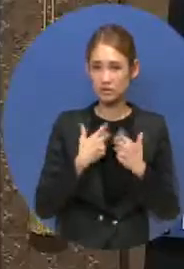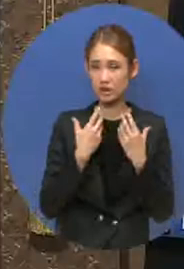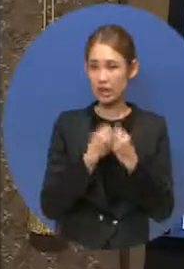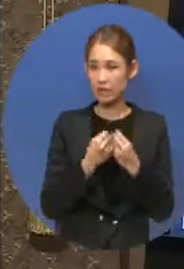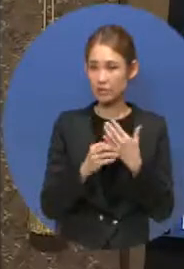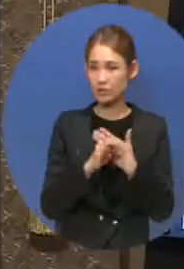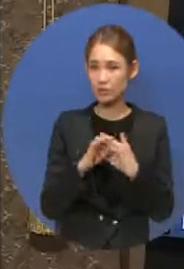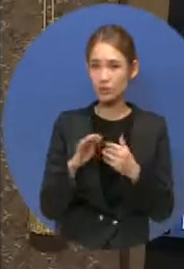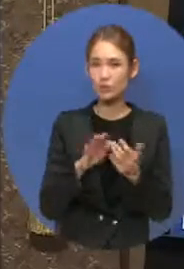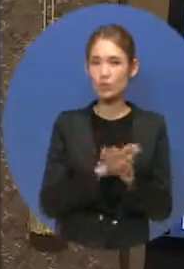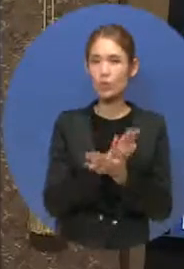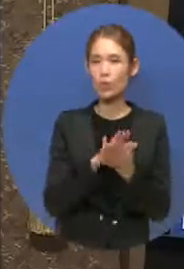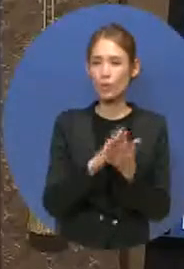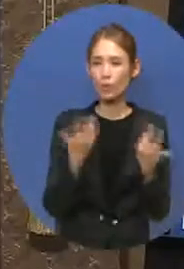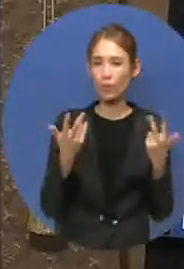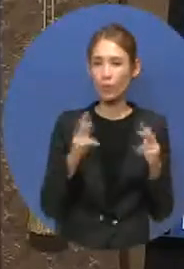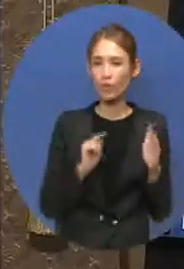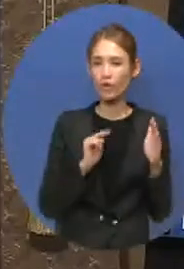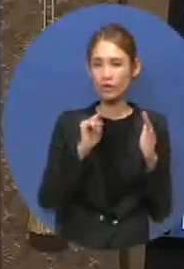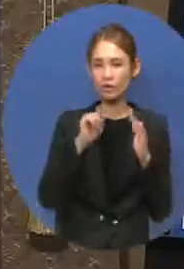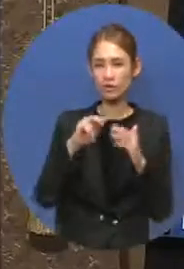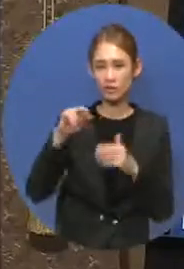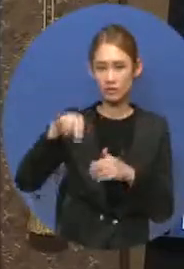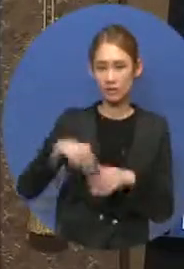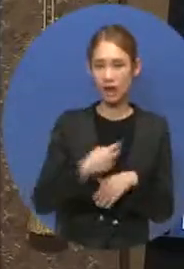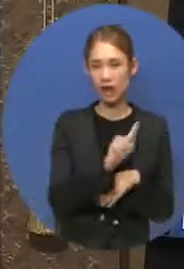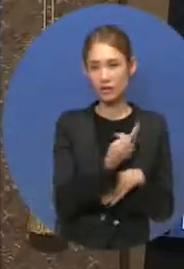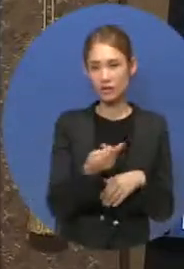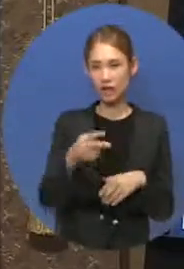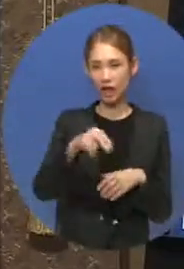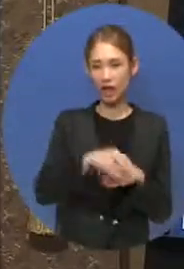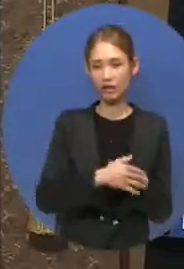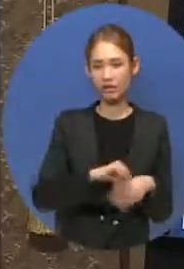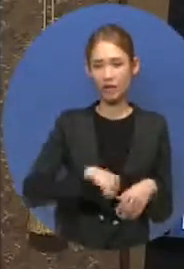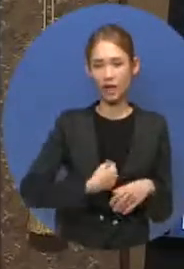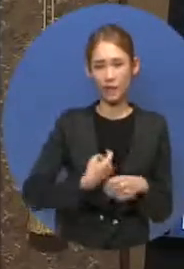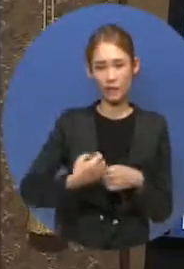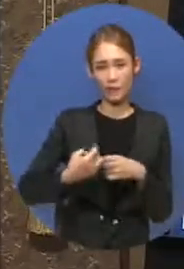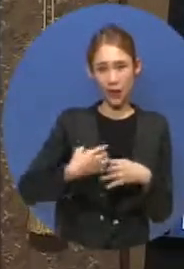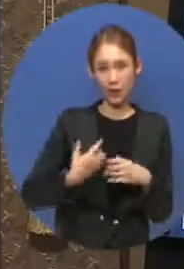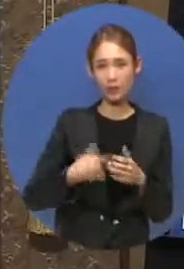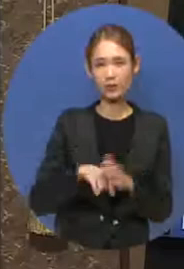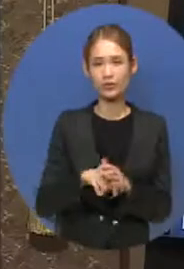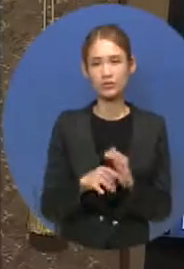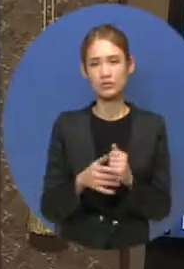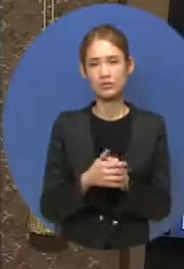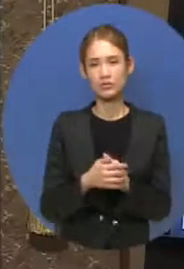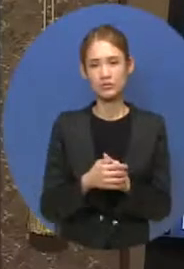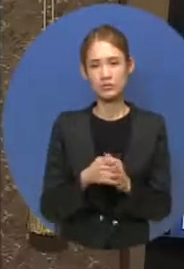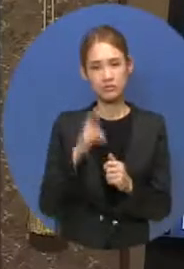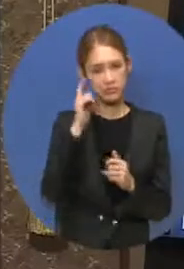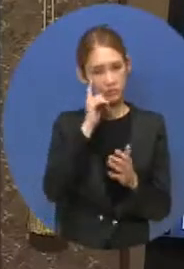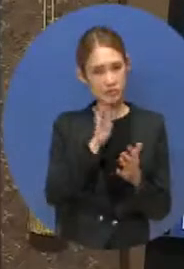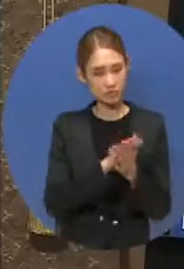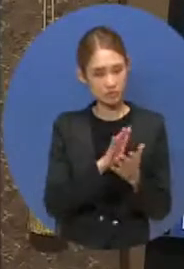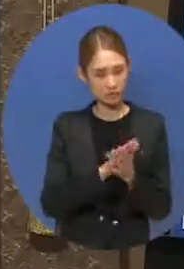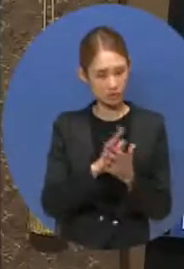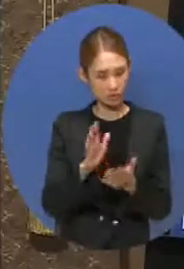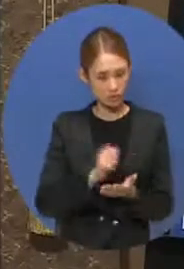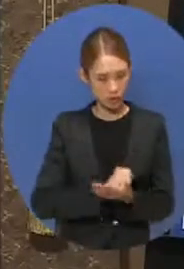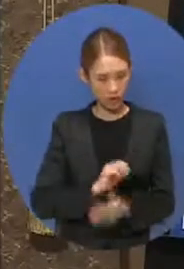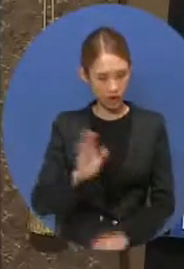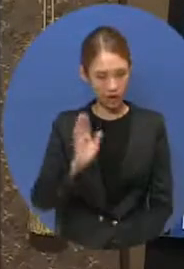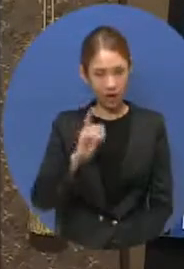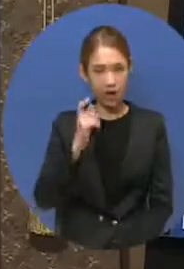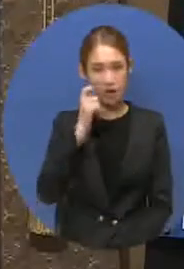놀이공원에 가서 저희는 제트스키 같은 걸 타잖아요. 네. 자기 자극을 위해서 이분들은 스스로가 자기 자극을